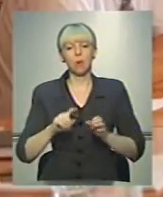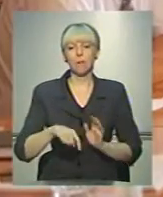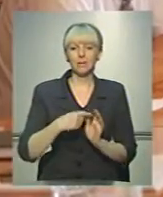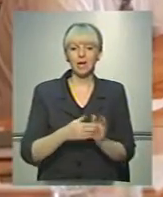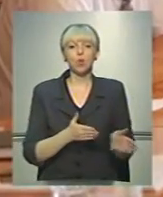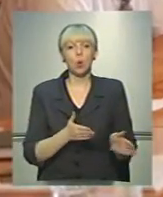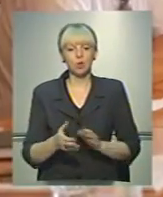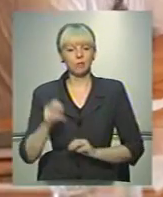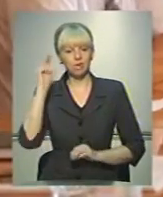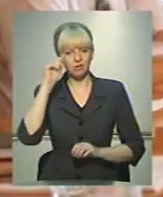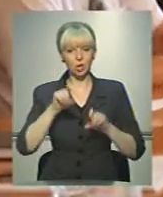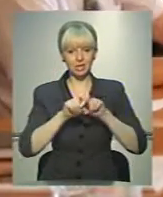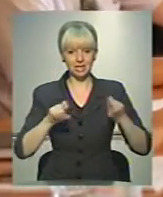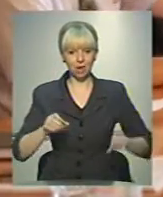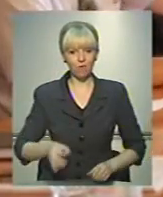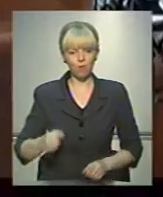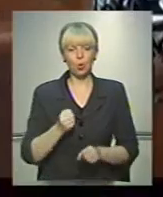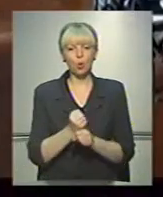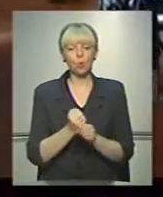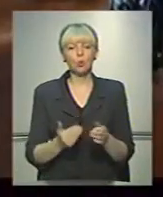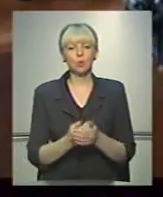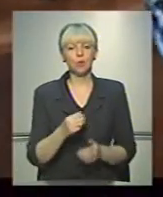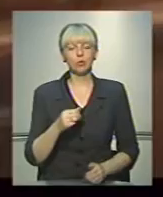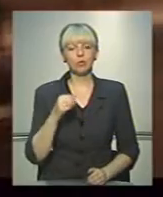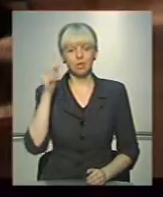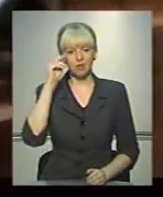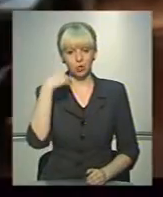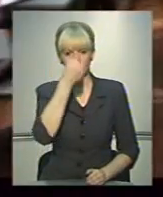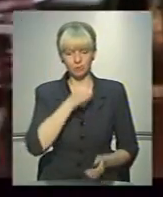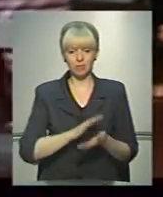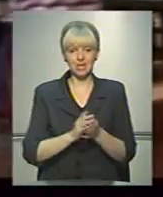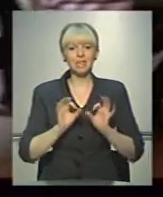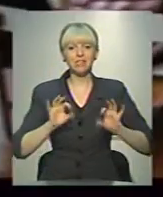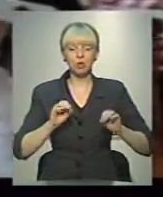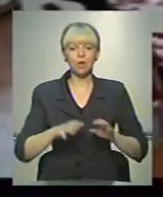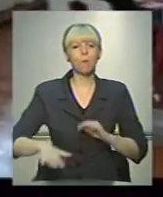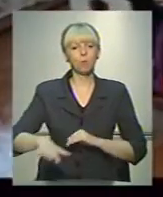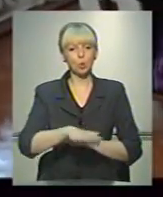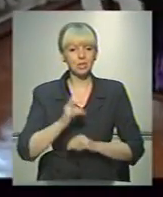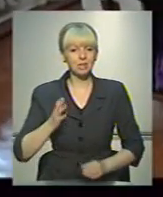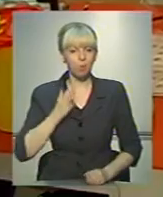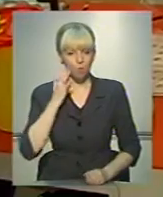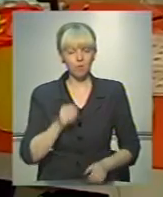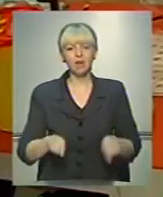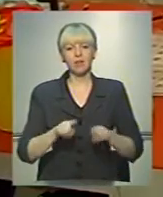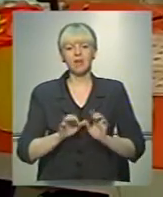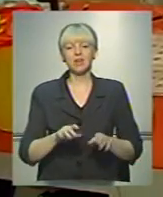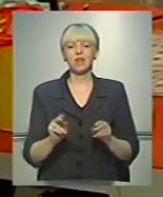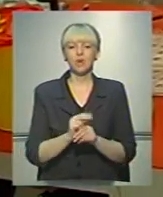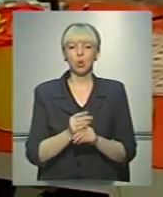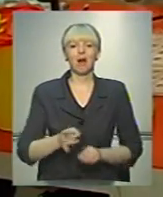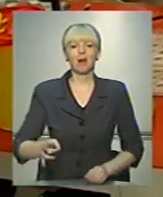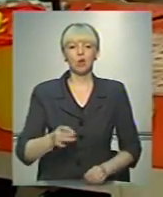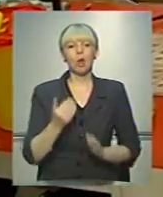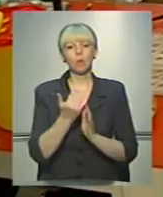питання готовності навчальних закладів області до роботи у новому навчальному році, стан інформаційного простору на Буковині, а також хід виконання